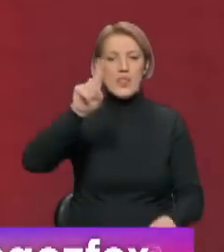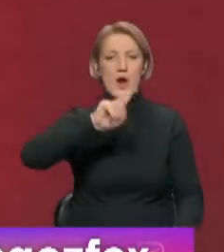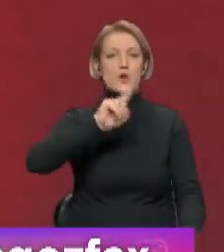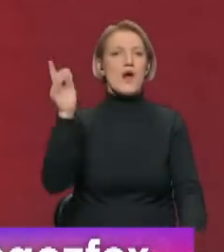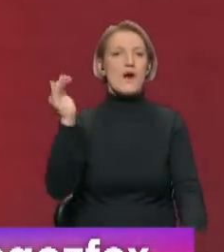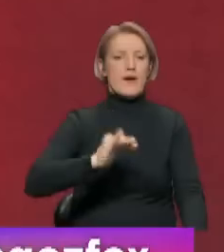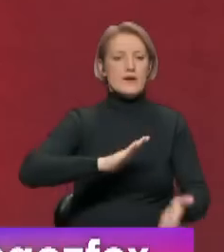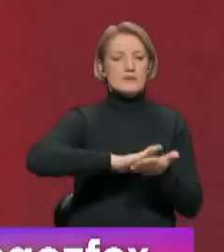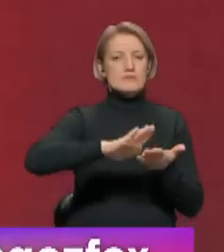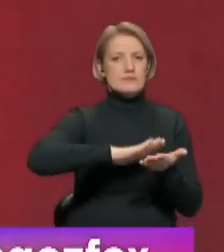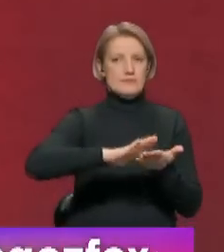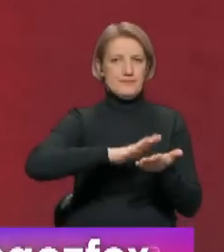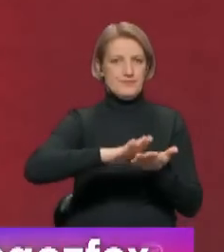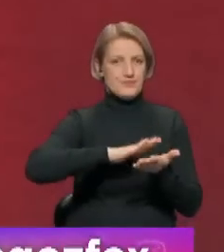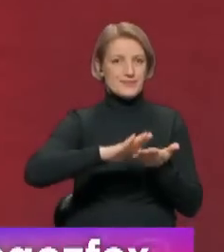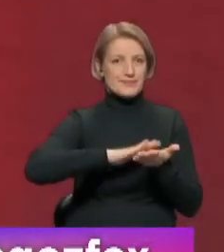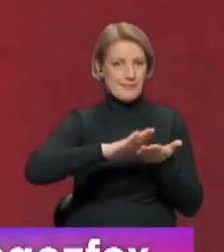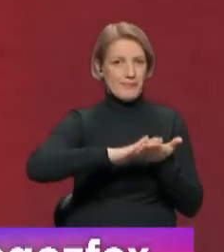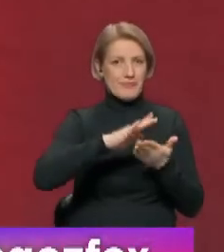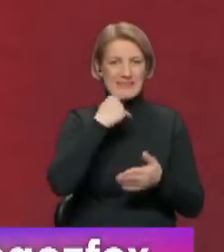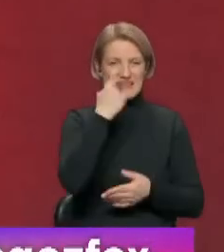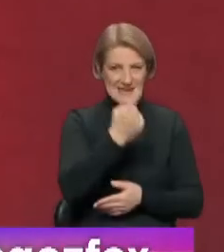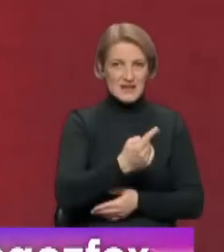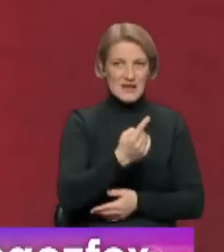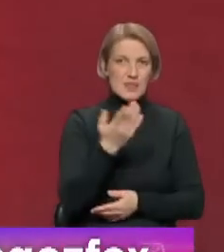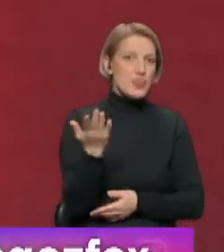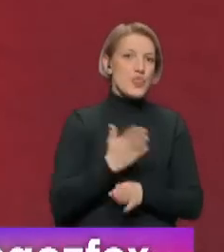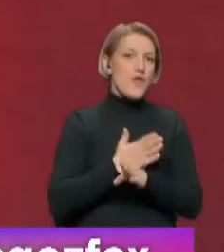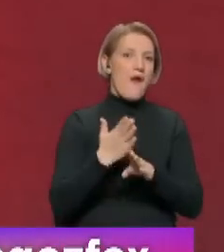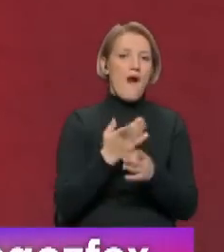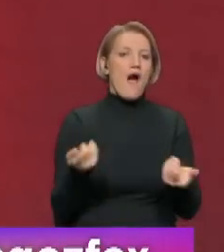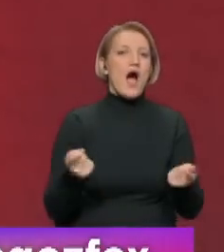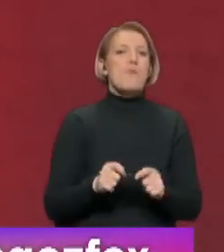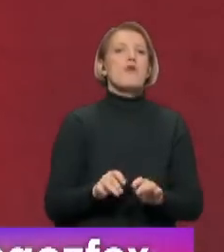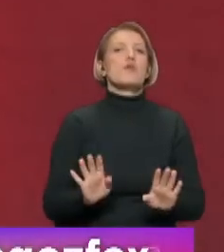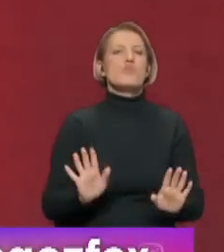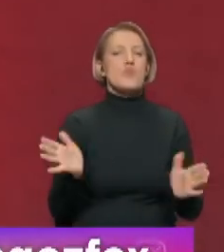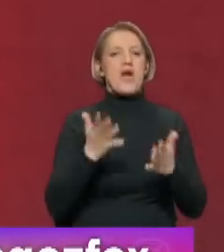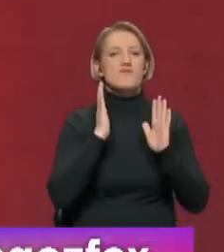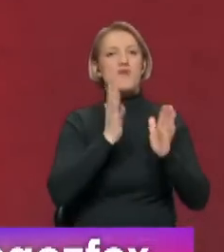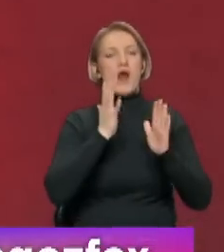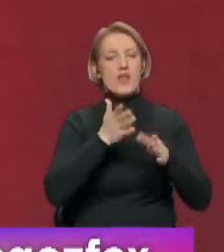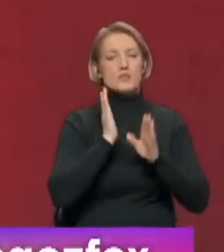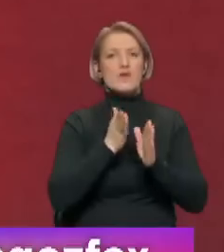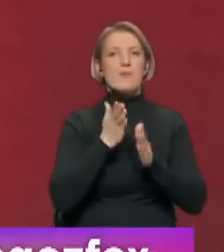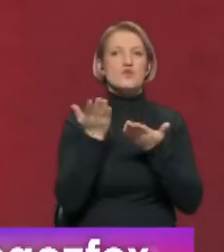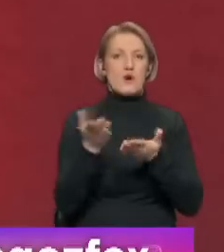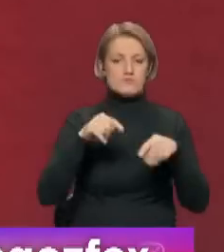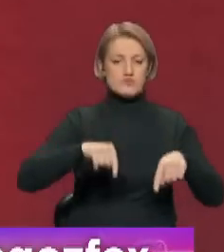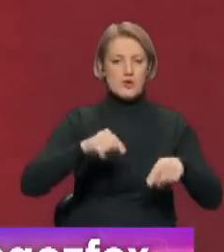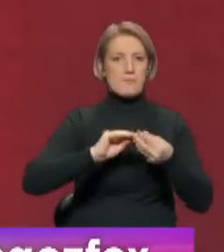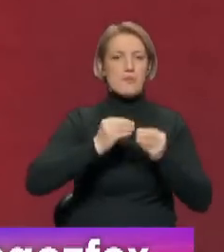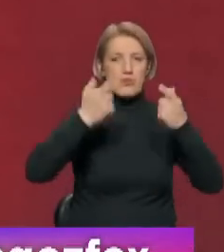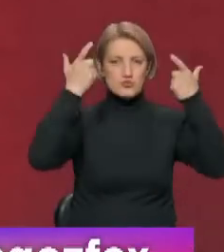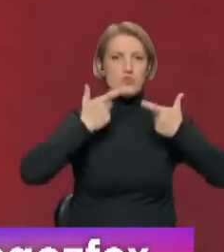gelmesine düzeltilin düzeltin denemesine rağmen niye kapatılmıyor niye faaliyetine devam edebiliyor Burada da